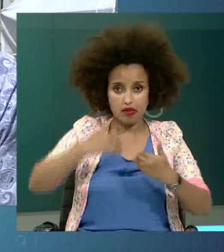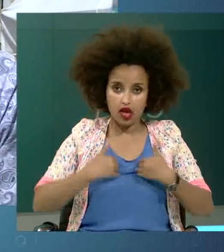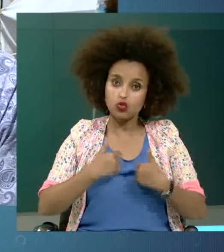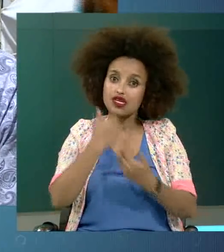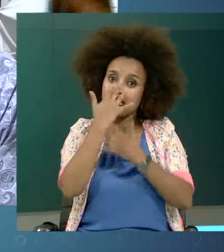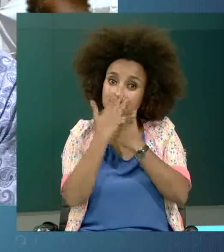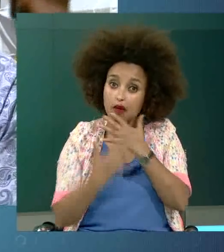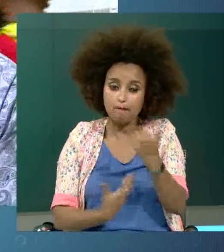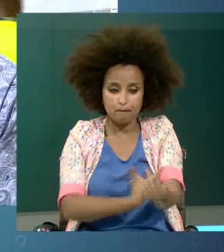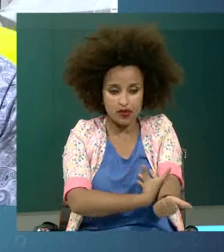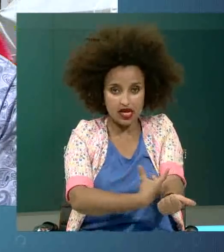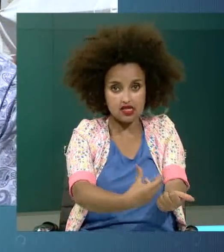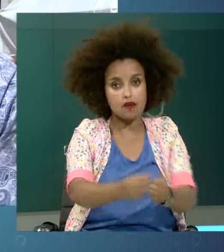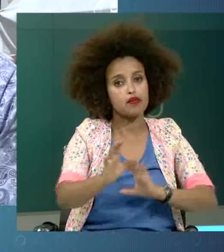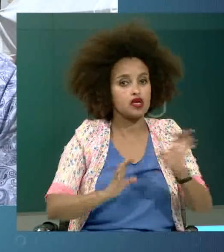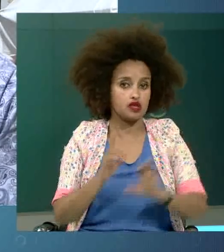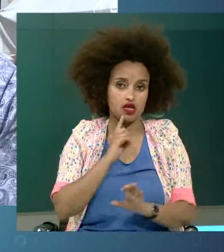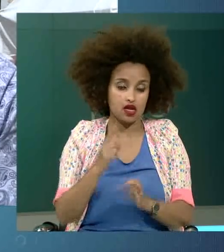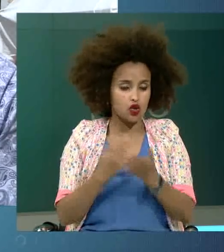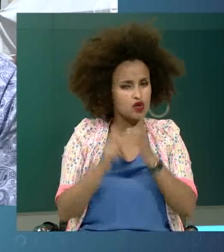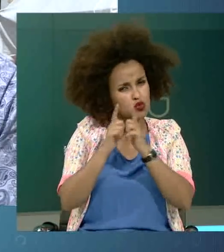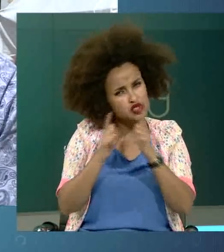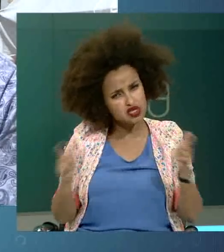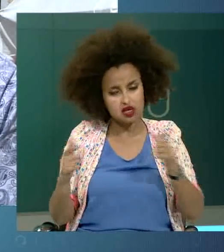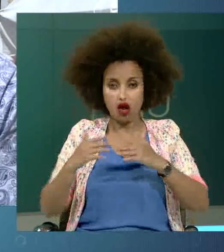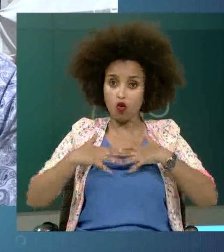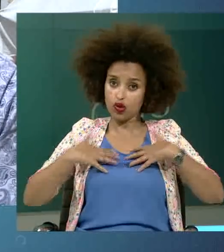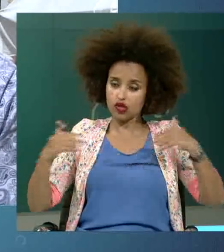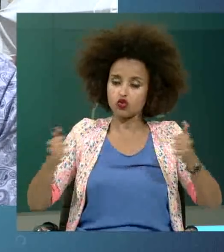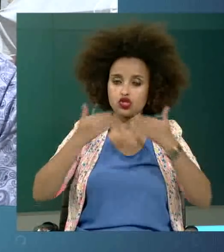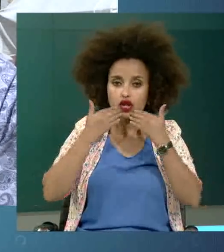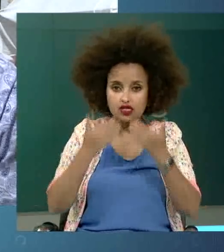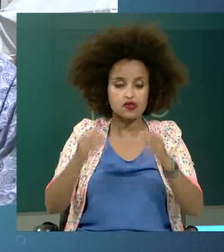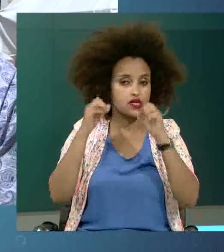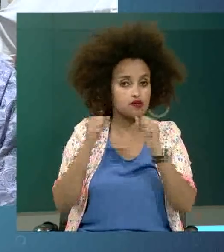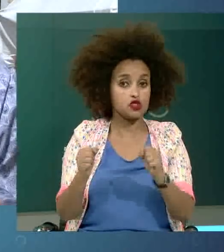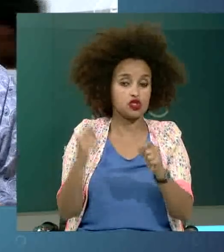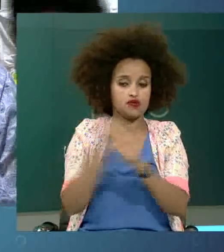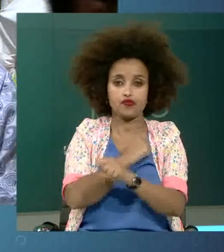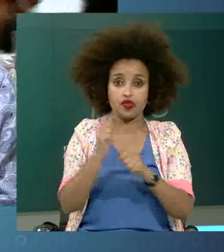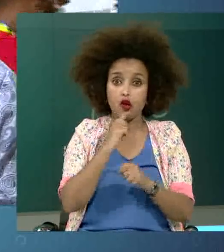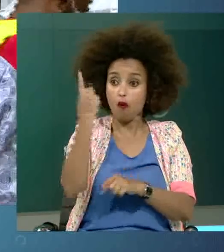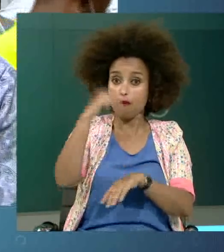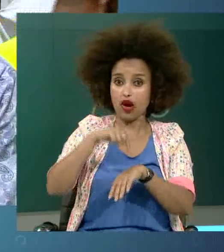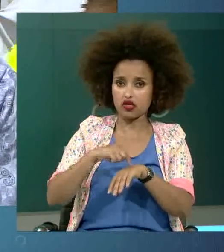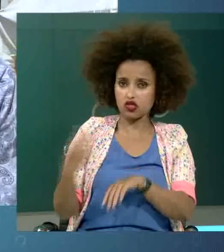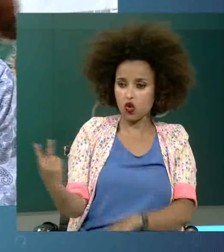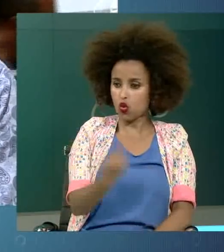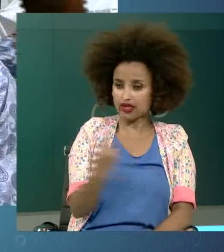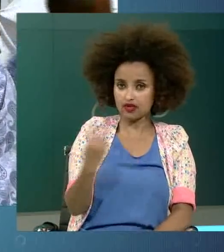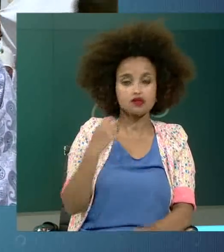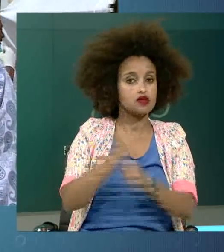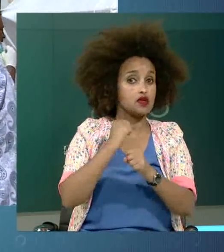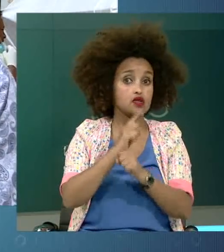ጭምር እየተካሄደ ነው ያለውና ይሄ ደግሞ ትልቅ እና የወጣቶችንም ሊያስመሰግን የሚችል ተግባር ነው። አቴታይም በአንድ ጊዜ ሁለት ተግባር እየፈጸሙ ነው